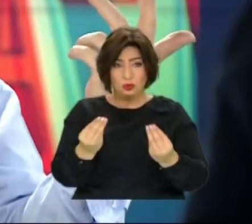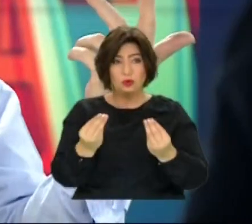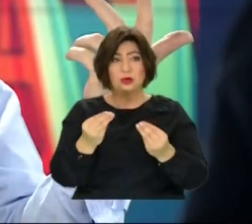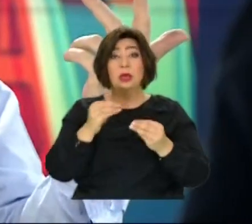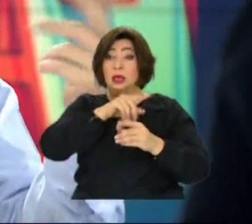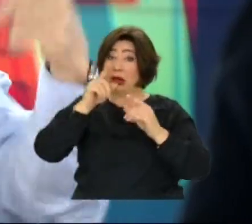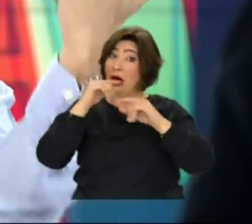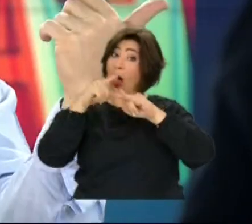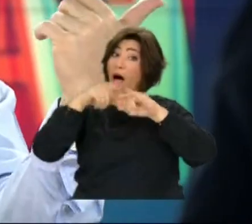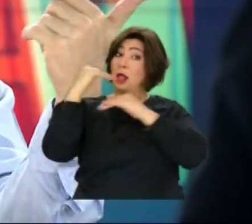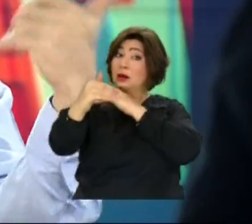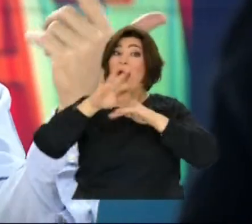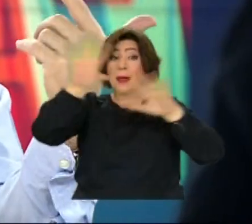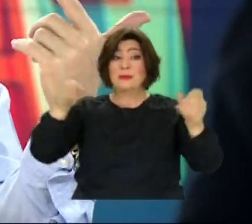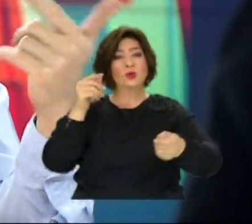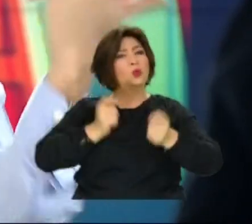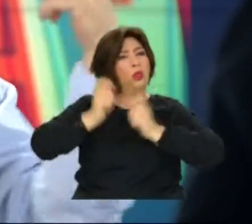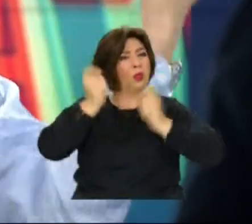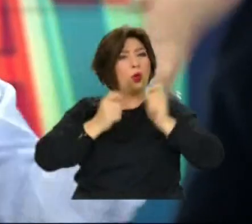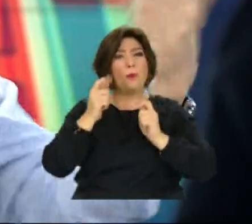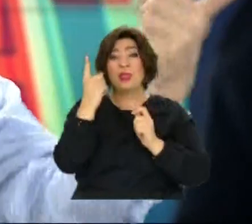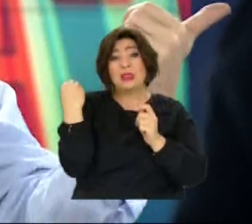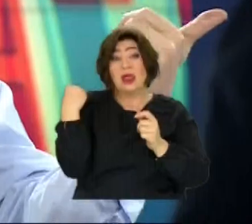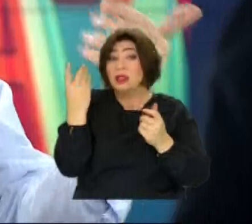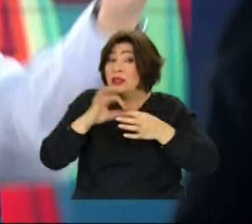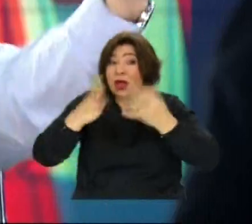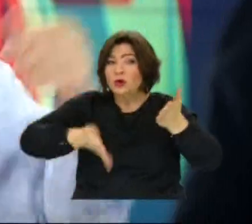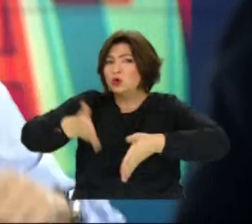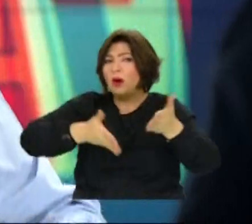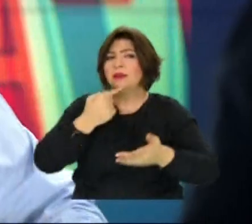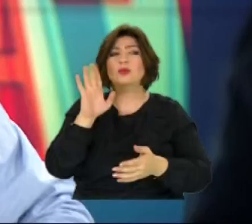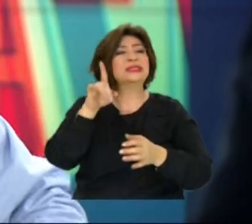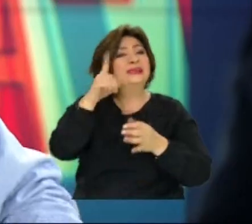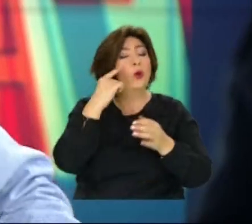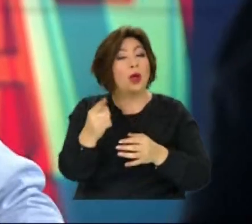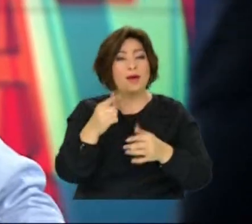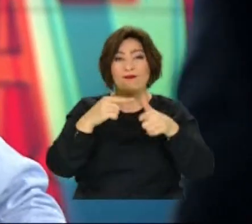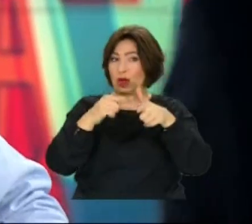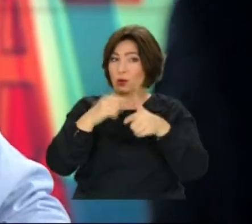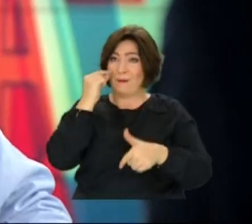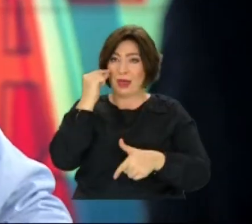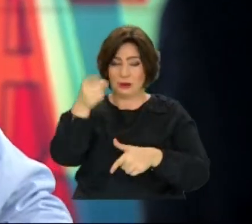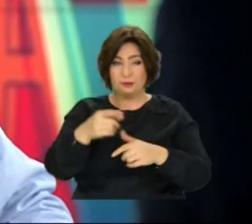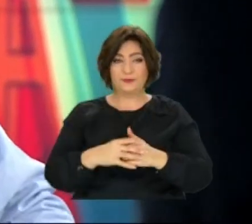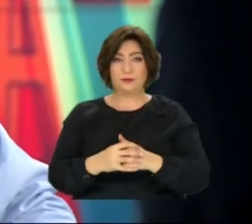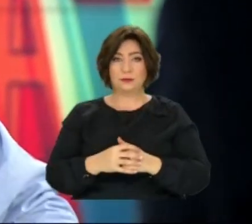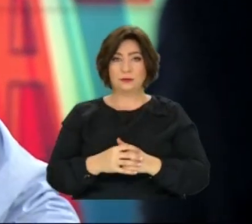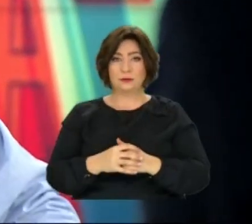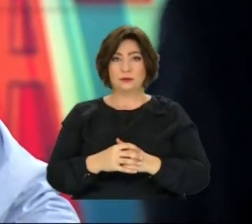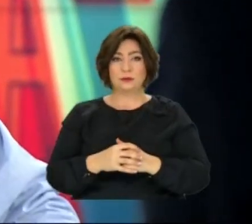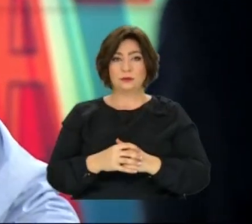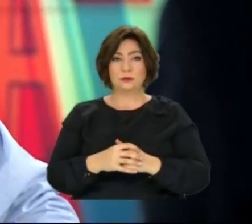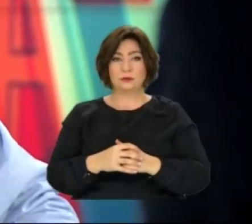kullanıyor halk şu anda. Bir tanesi daha yeni bize göre. Niye sokakta demiyoruz? Sizce niye demiyoruz Ferdi Bey? Şimdi beyin